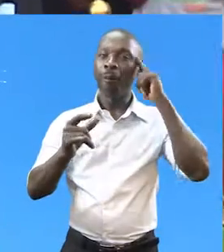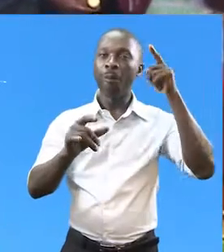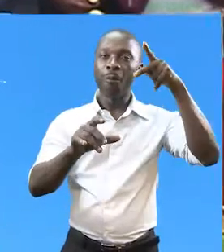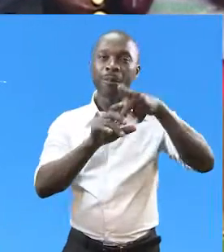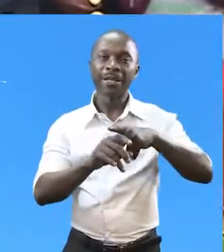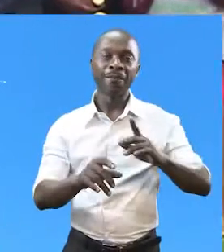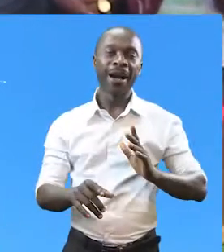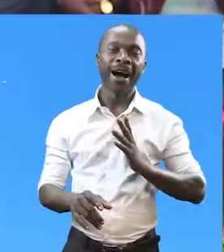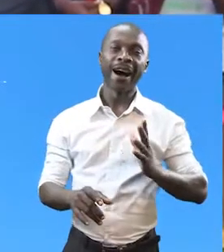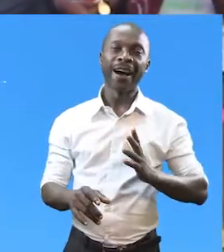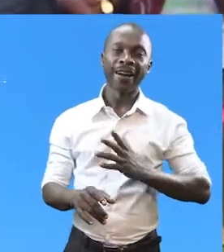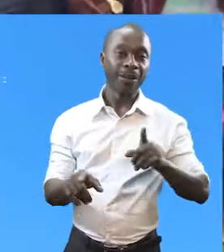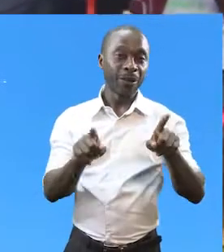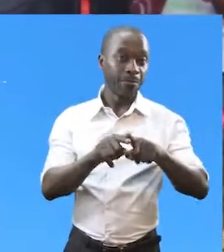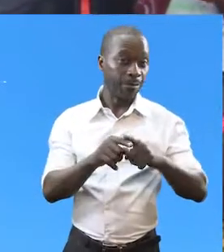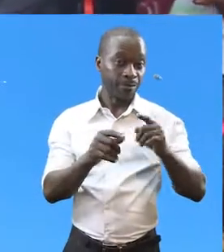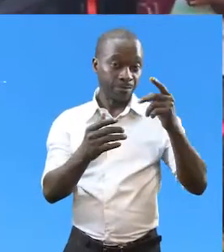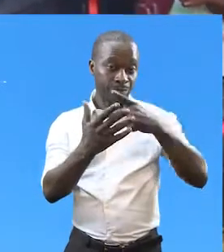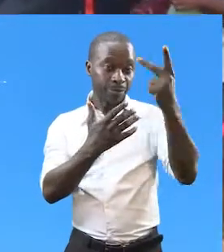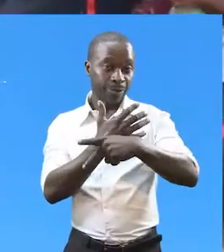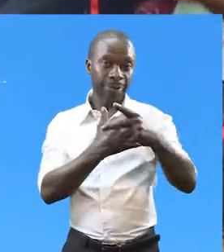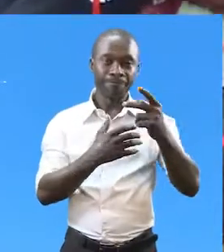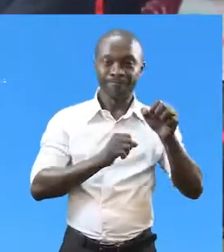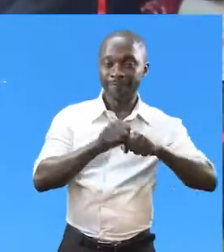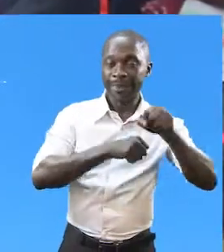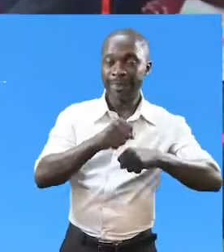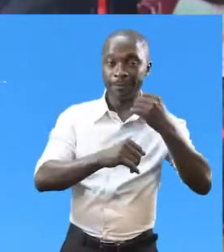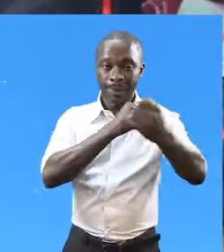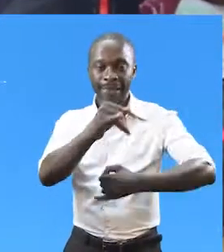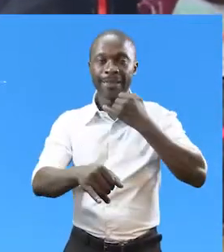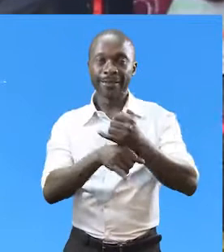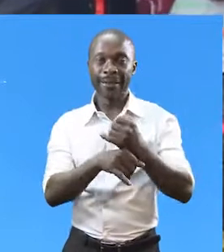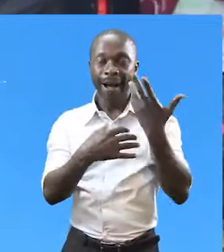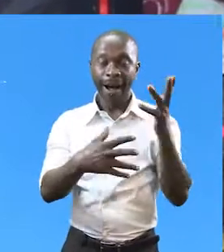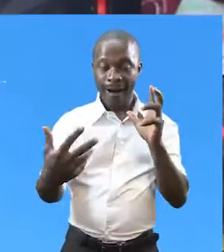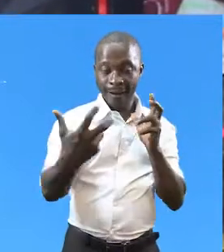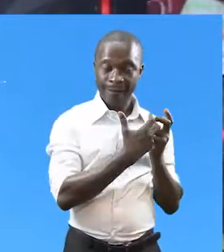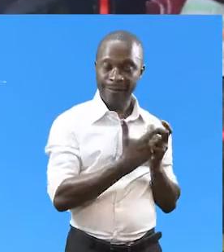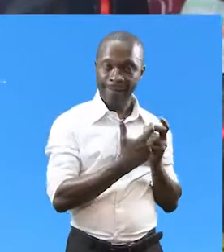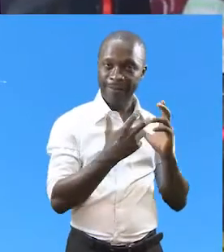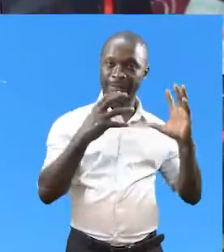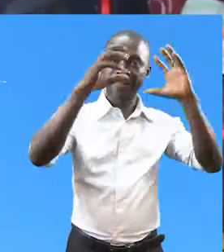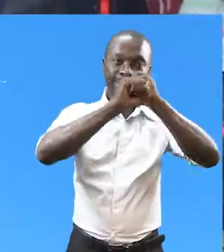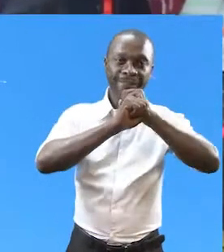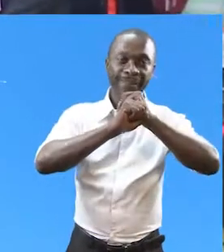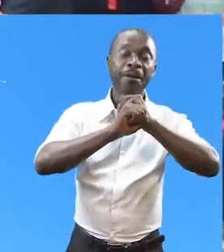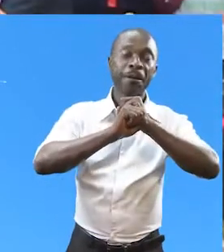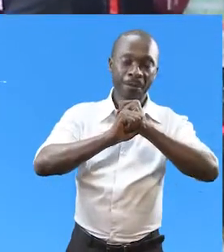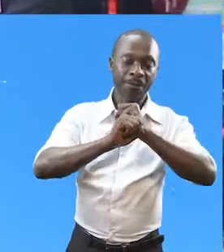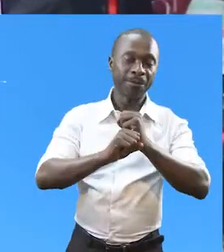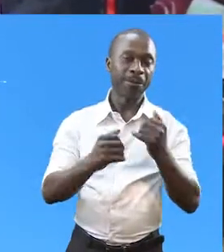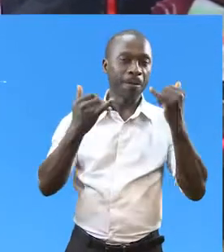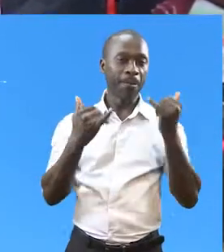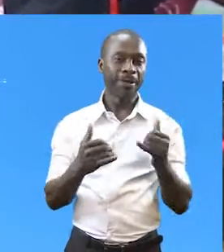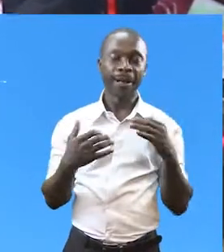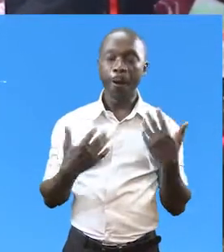internationale. Il s'impose cet événement comme l'un des moments forts les